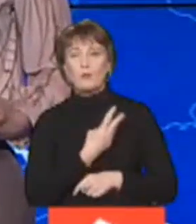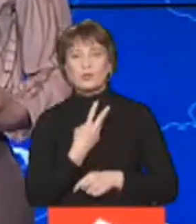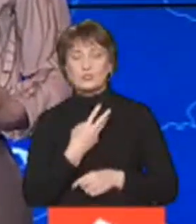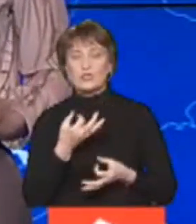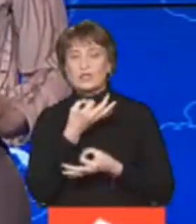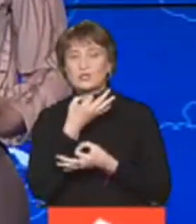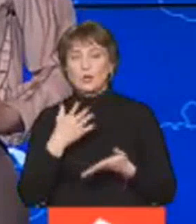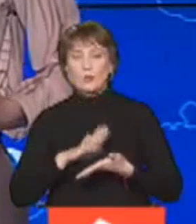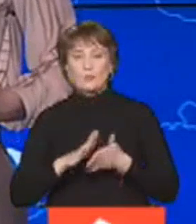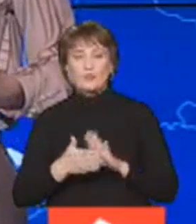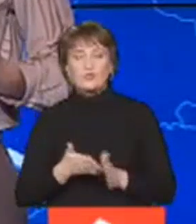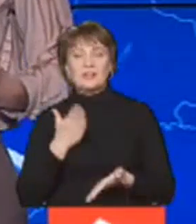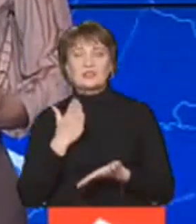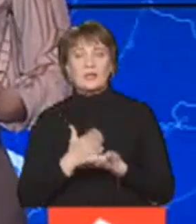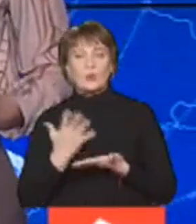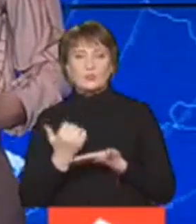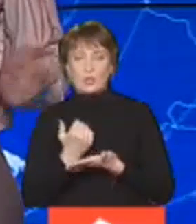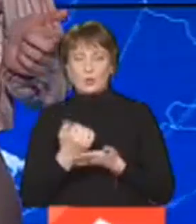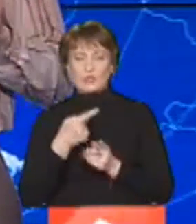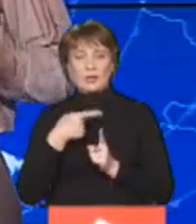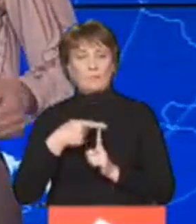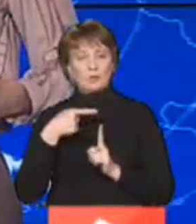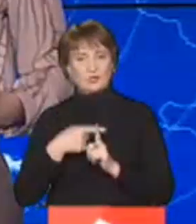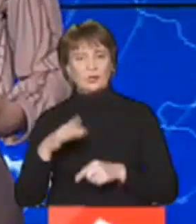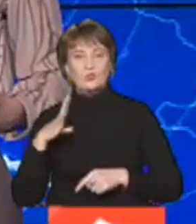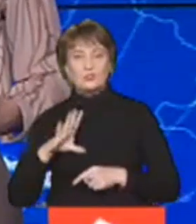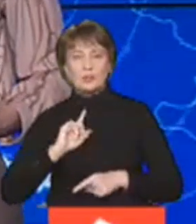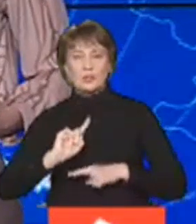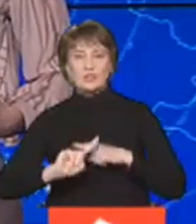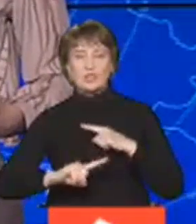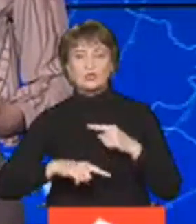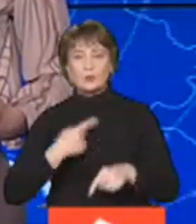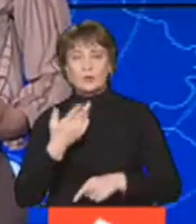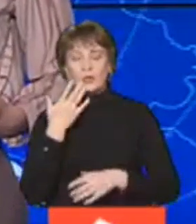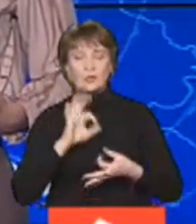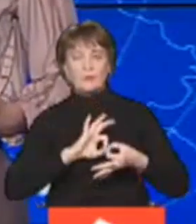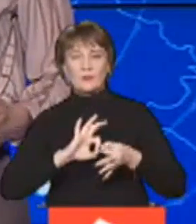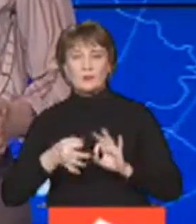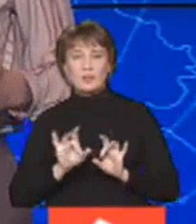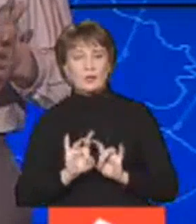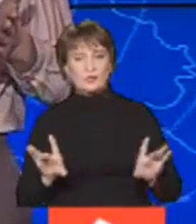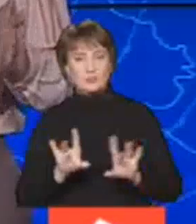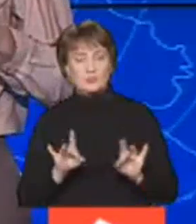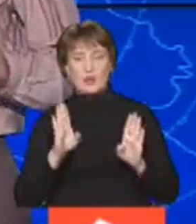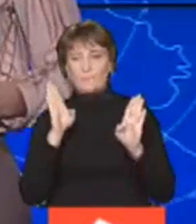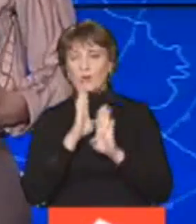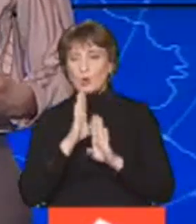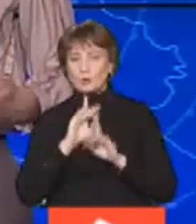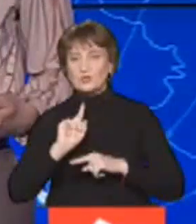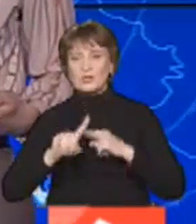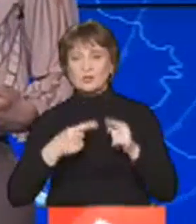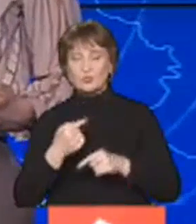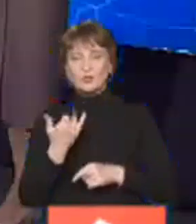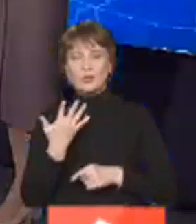будь-яких синоптичних умов знаходити більше позитиву у них і дочекатися наступного включення, коли детально розповім вам вже прогноз на наступні кілька